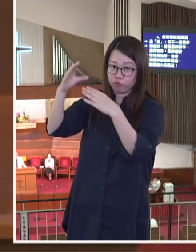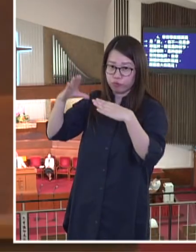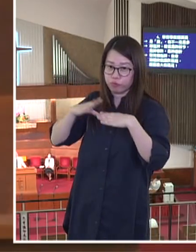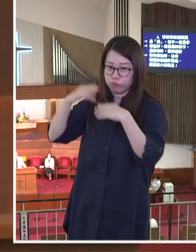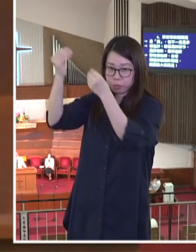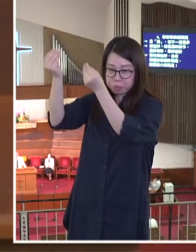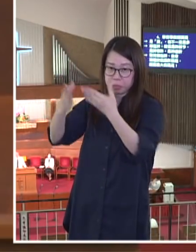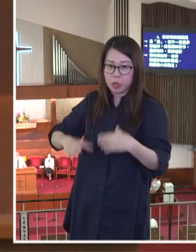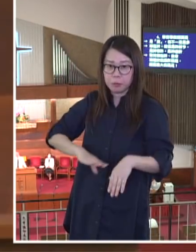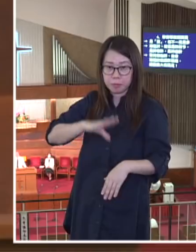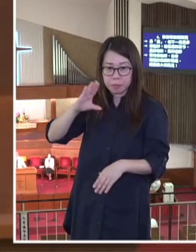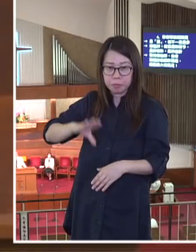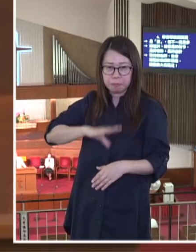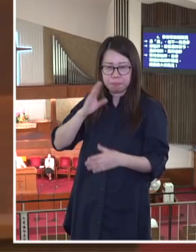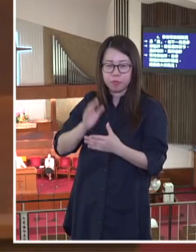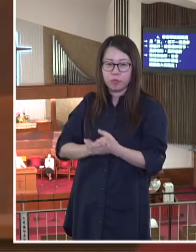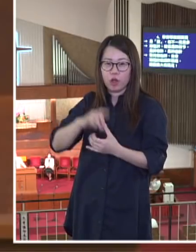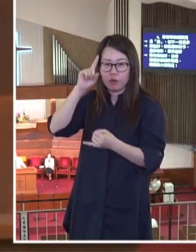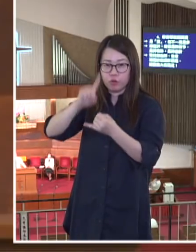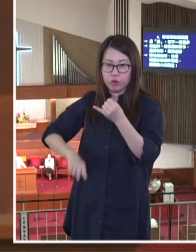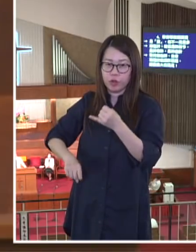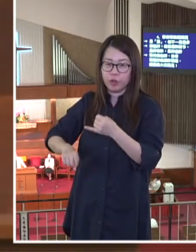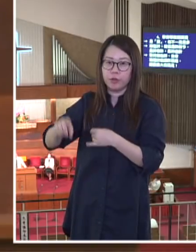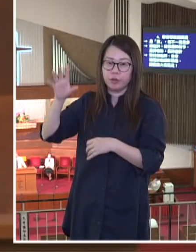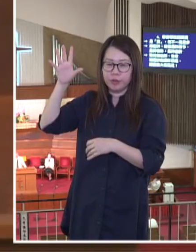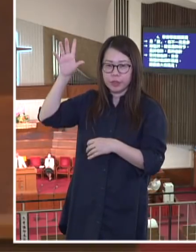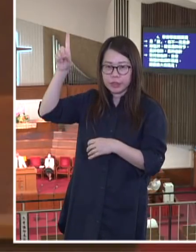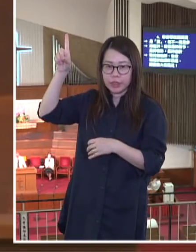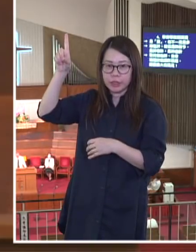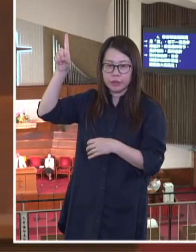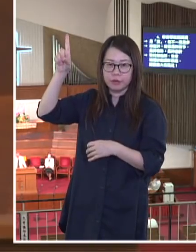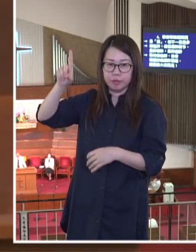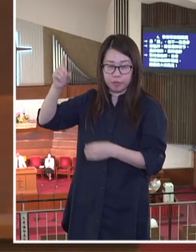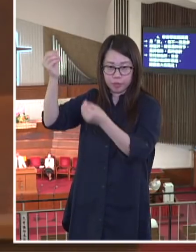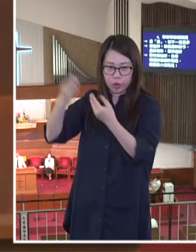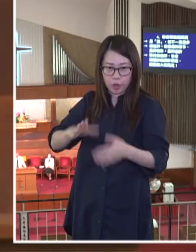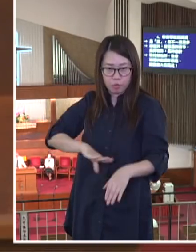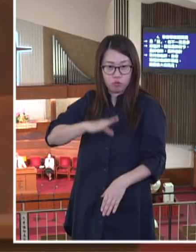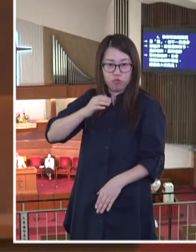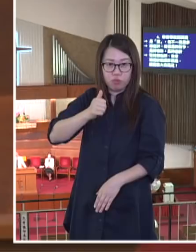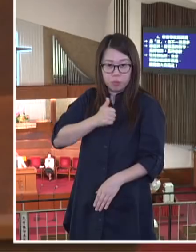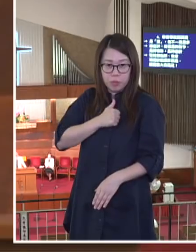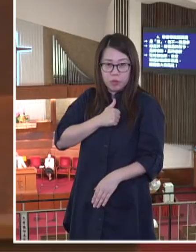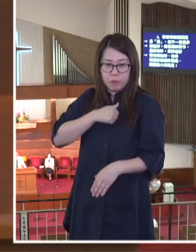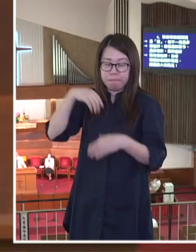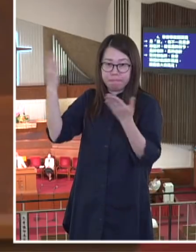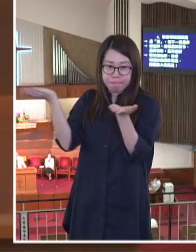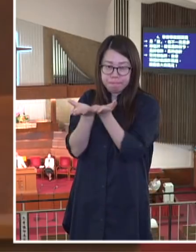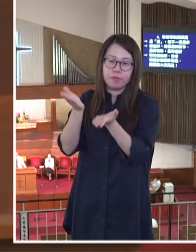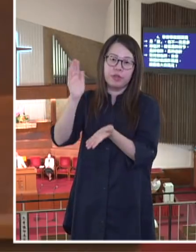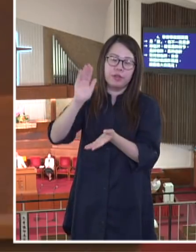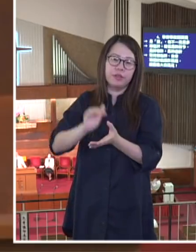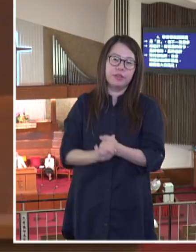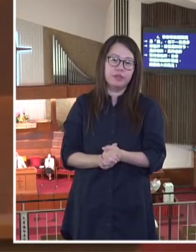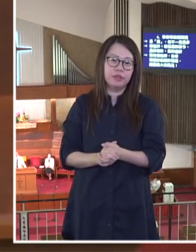历最大的满足。我盼望这个都能够从迦勒的身上给我们一起来到学